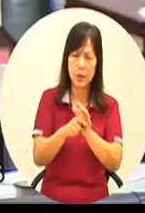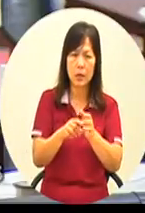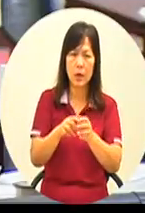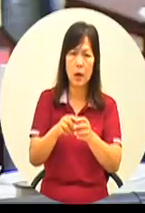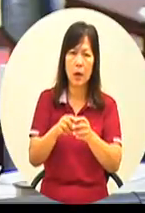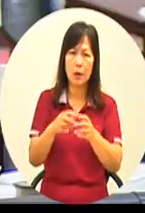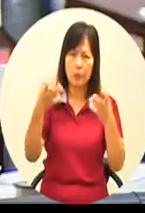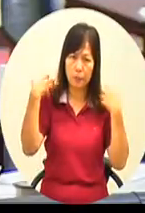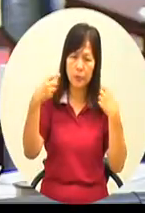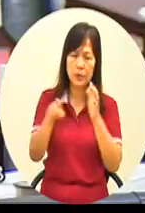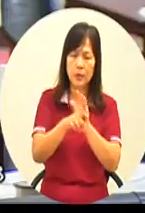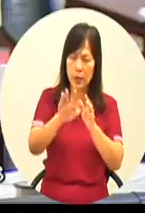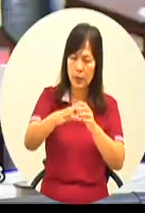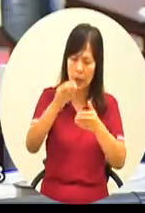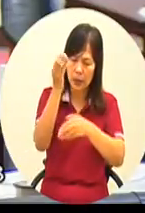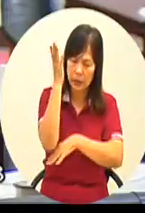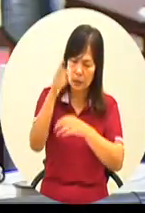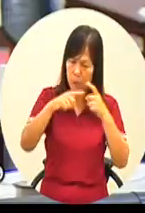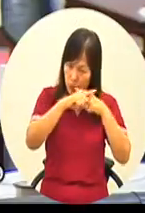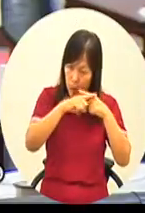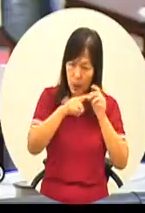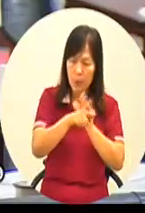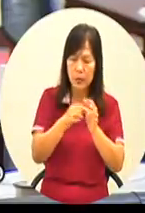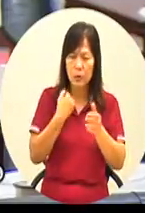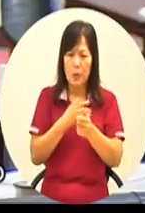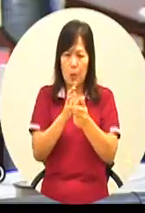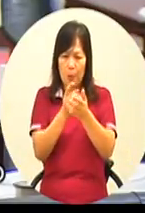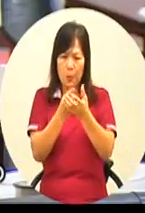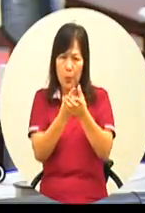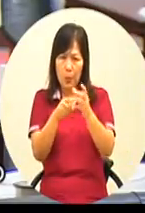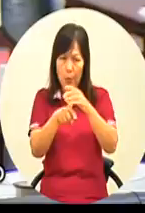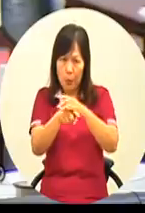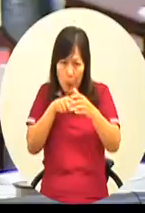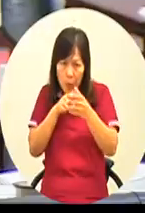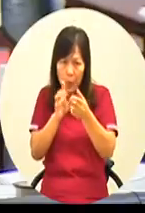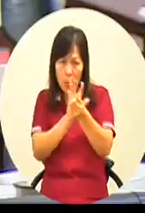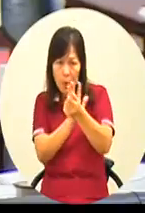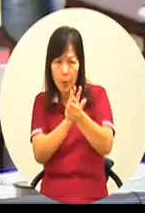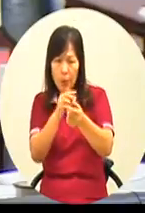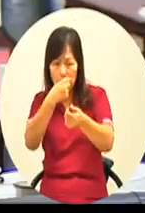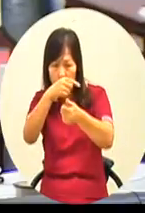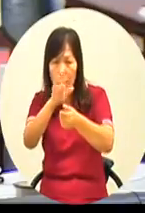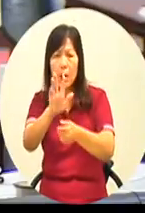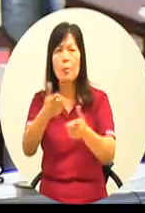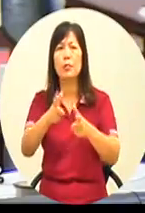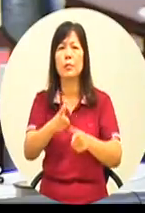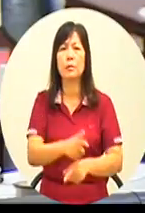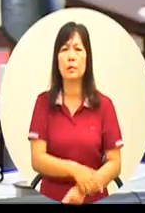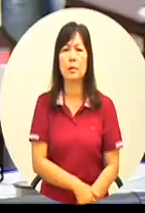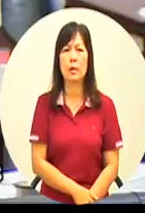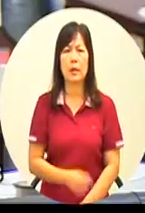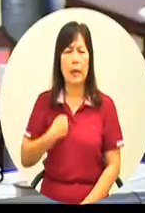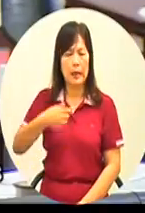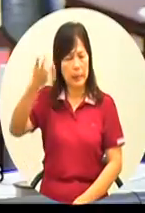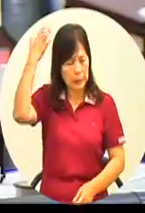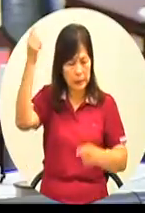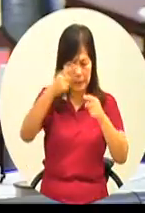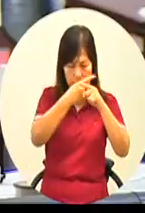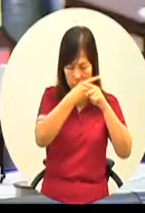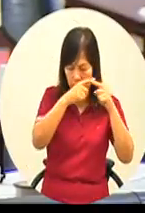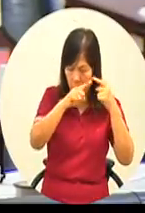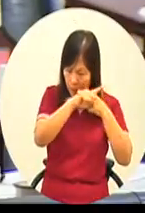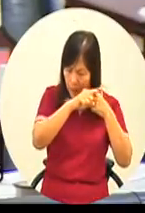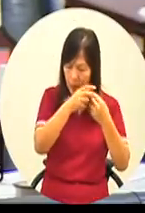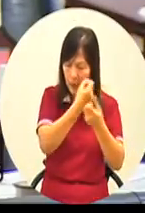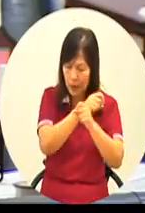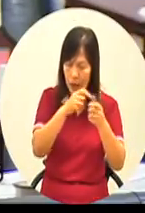策上的眼里不只是幕后幕僚的一个角色。因为我总觉得过去的研考会是在做政